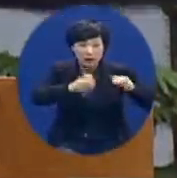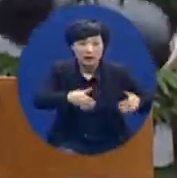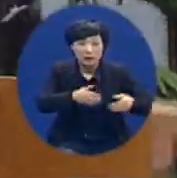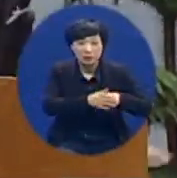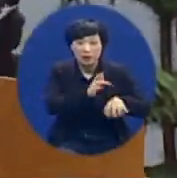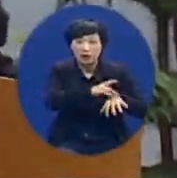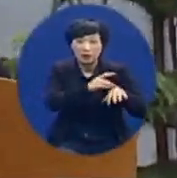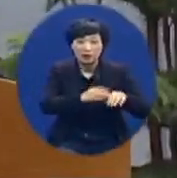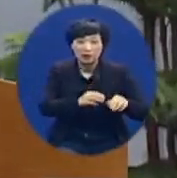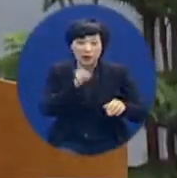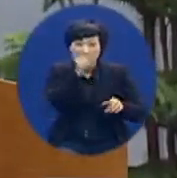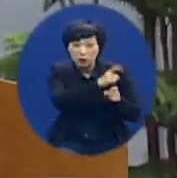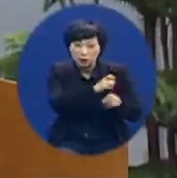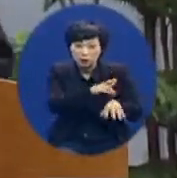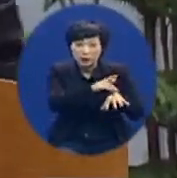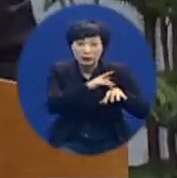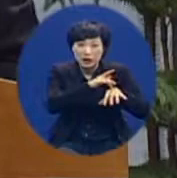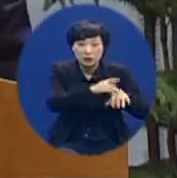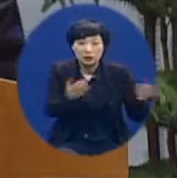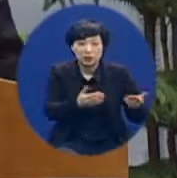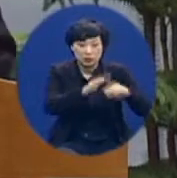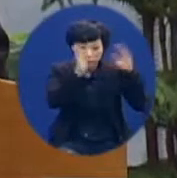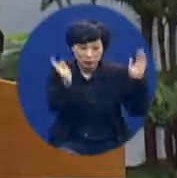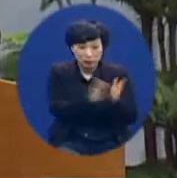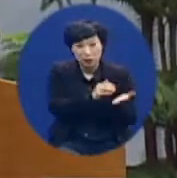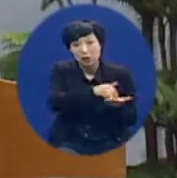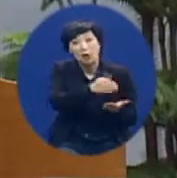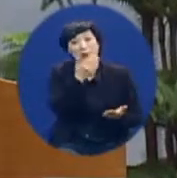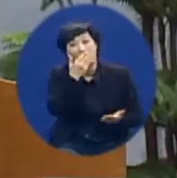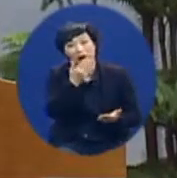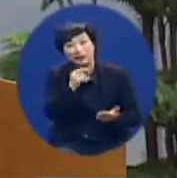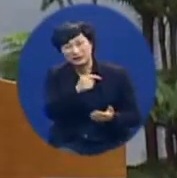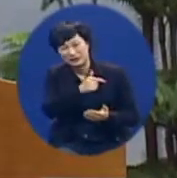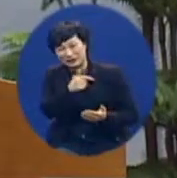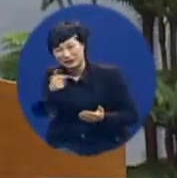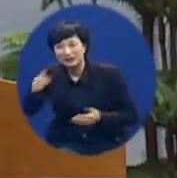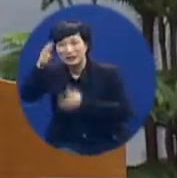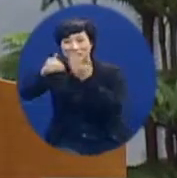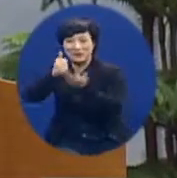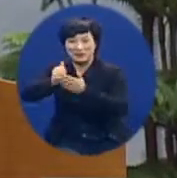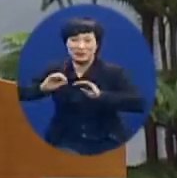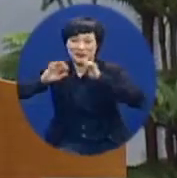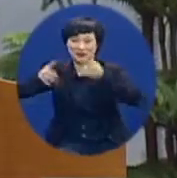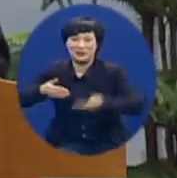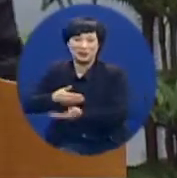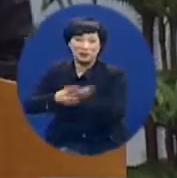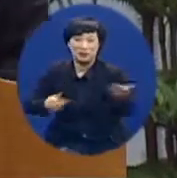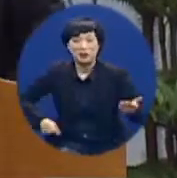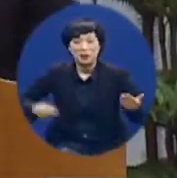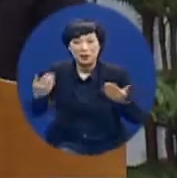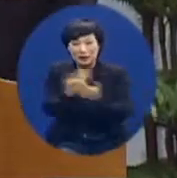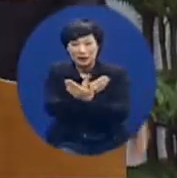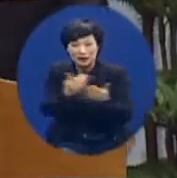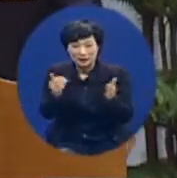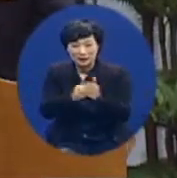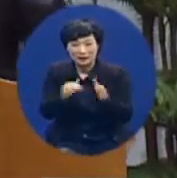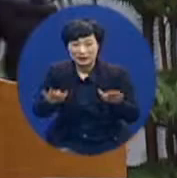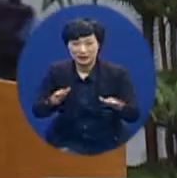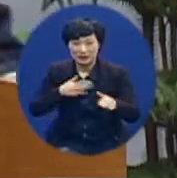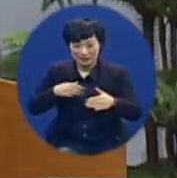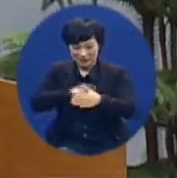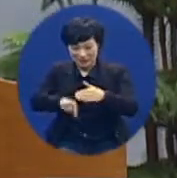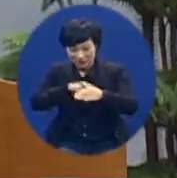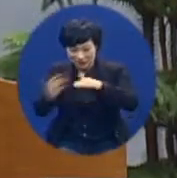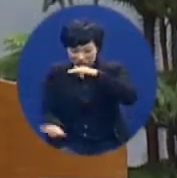파괴된다이 말입니다 아멘 는 하나님의 나라가 아멘 회개를 통해 내 안에 이루어지기